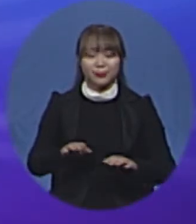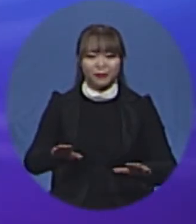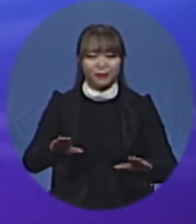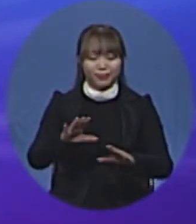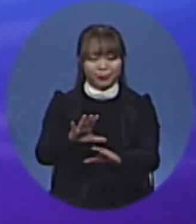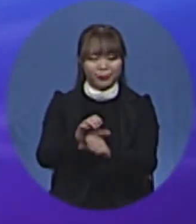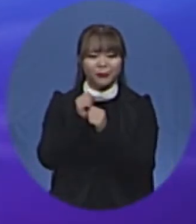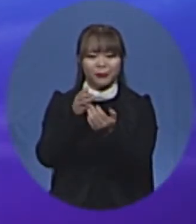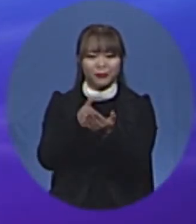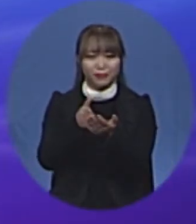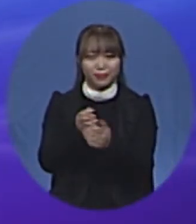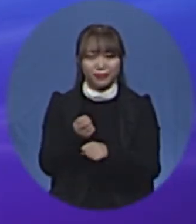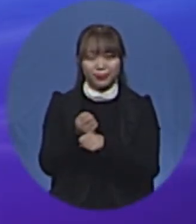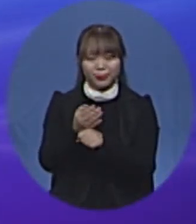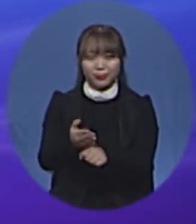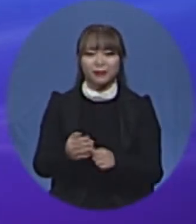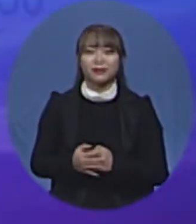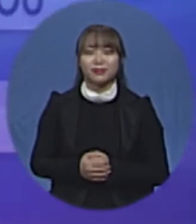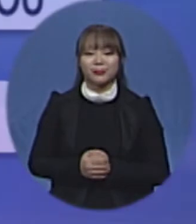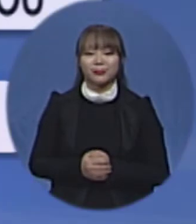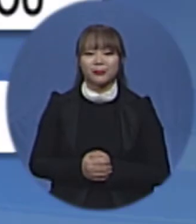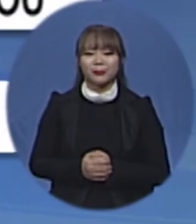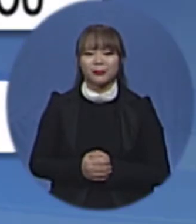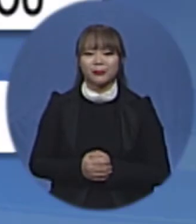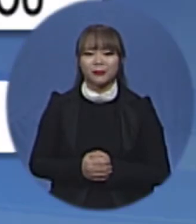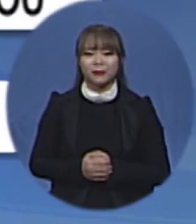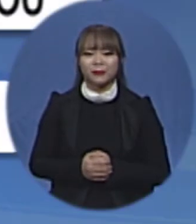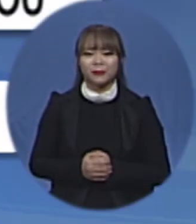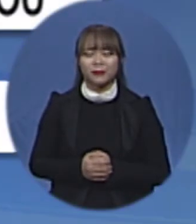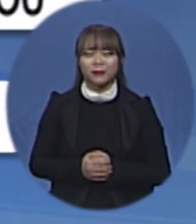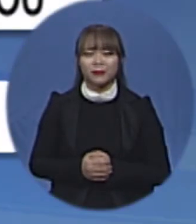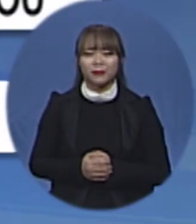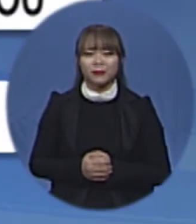계속해서 간추린 소식 전해드립니다.